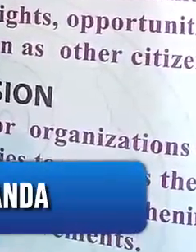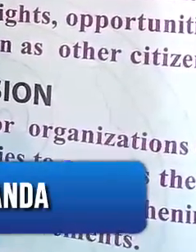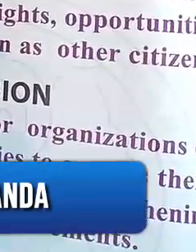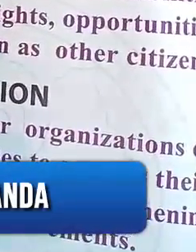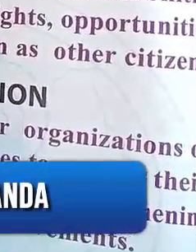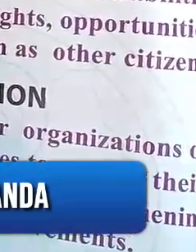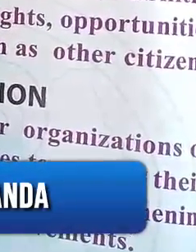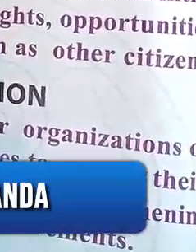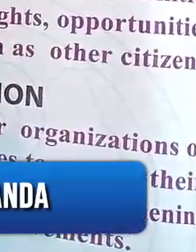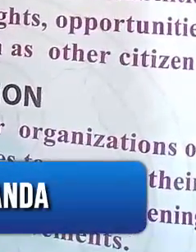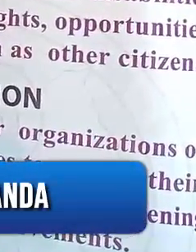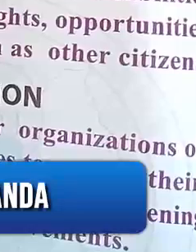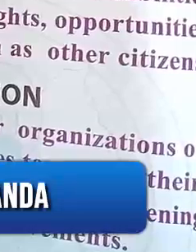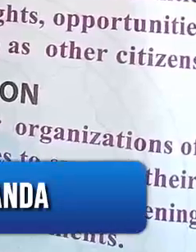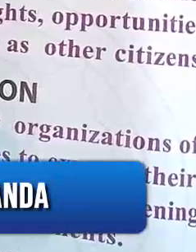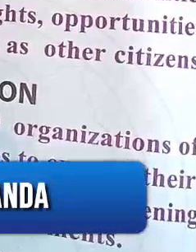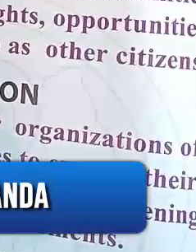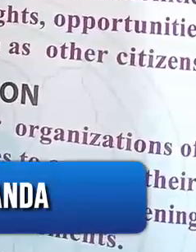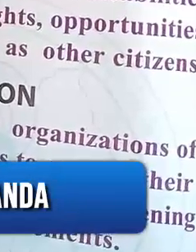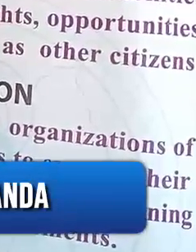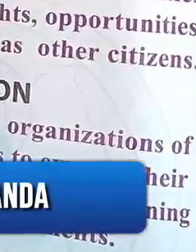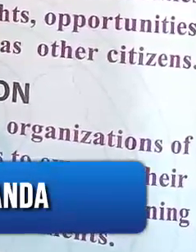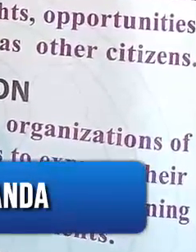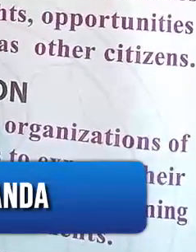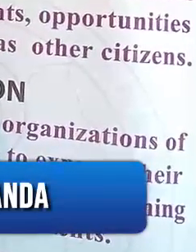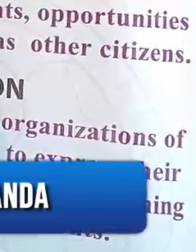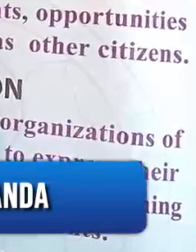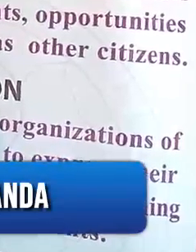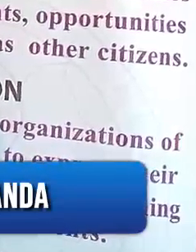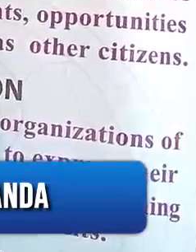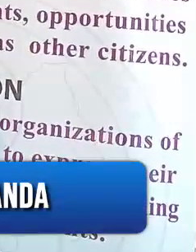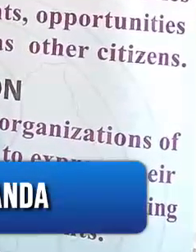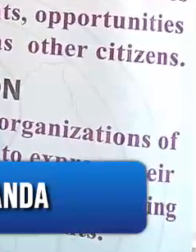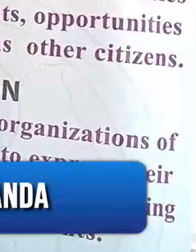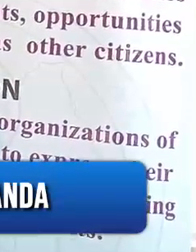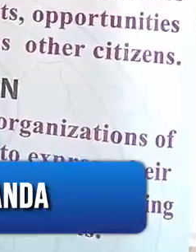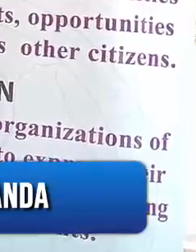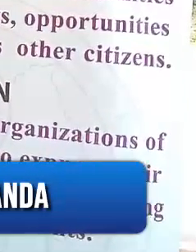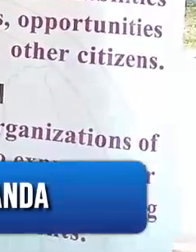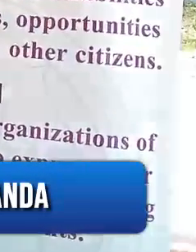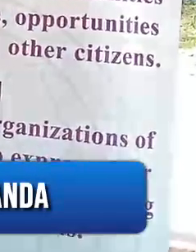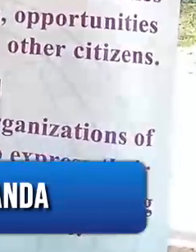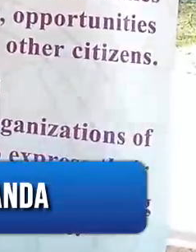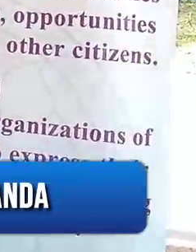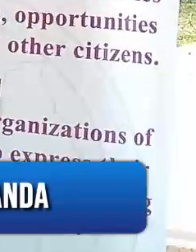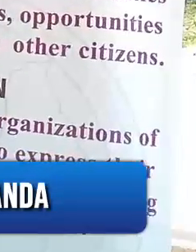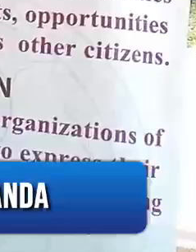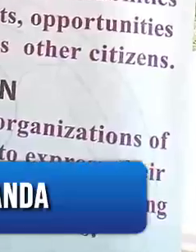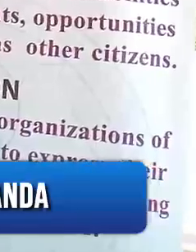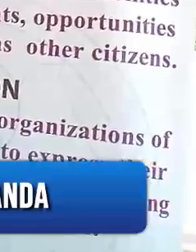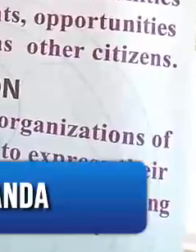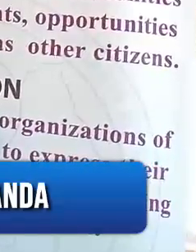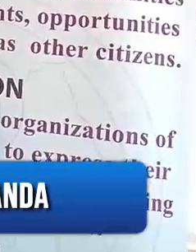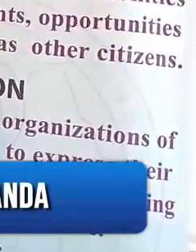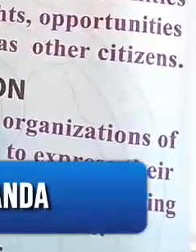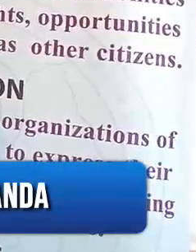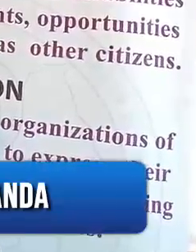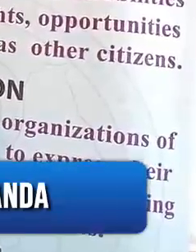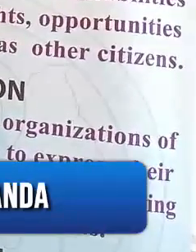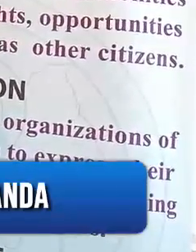babyumva bakabyumva mu rwego rw'uko ibikorwa ari uburenganzira bwa bariya bantu iyo byamaze kumvikana